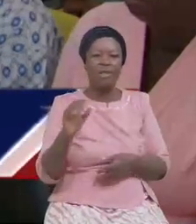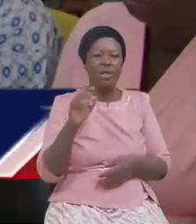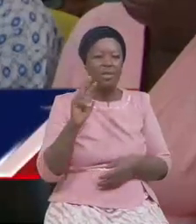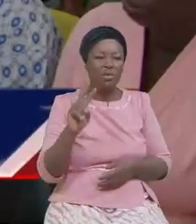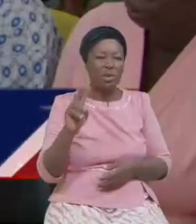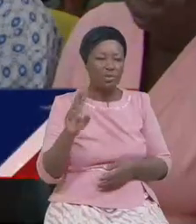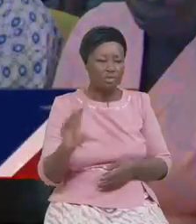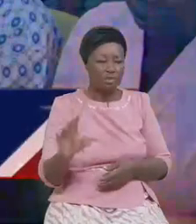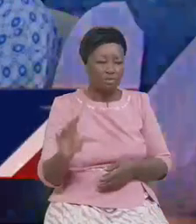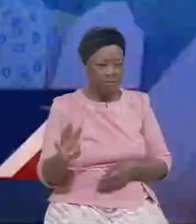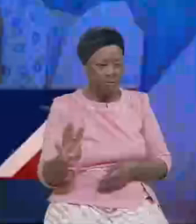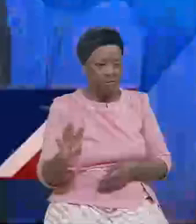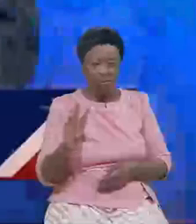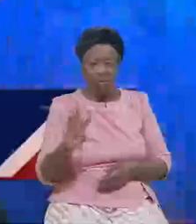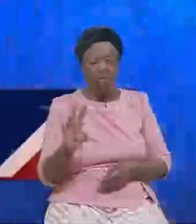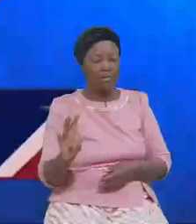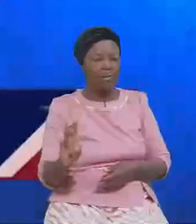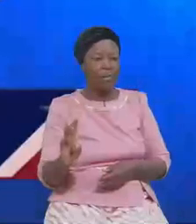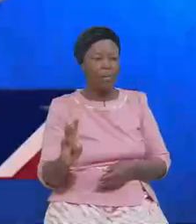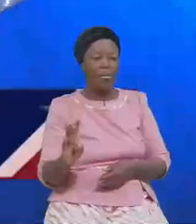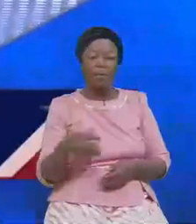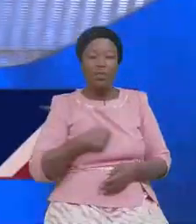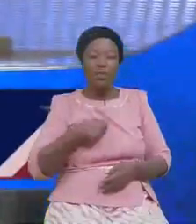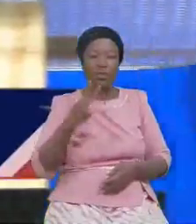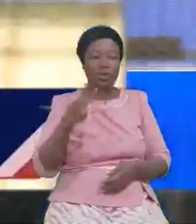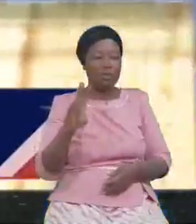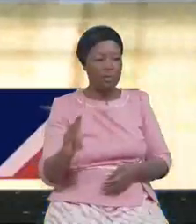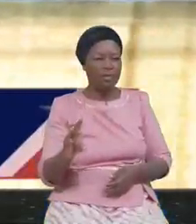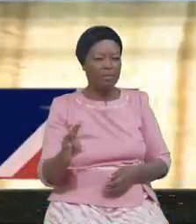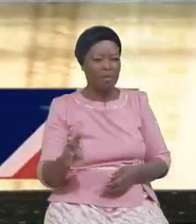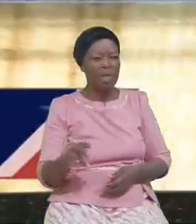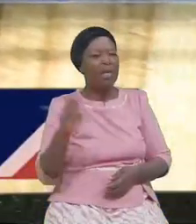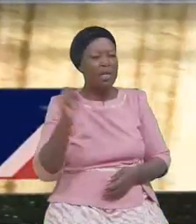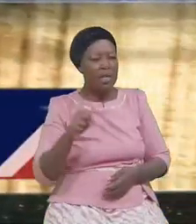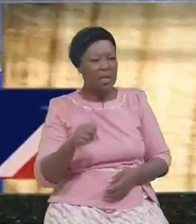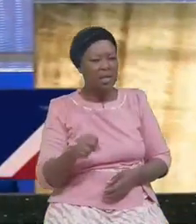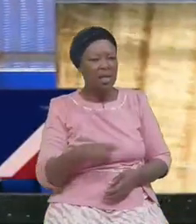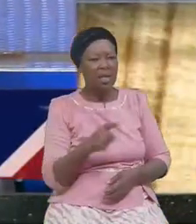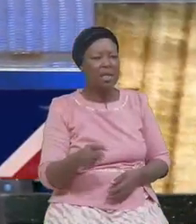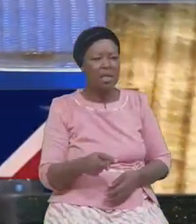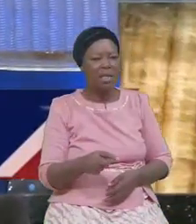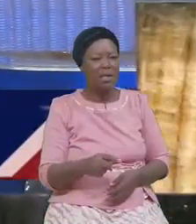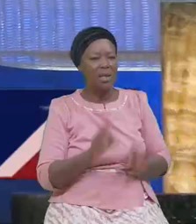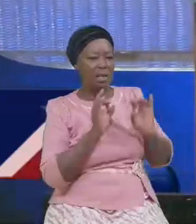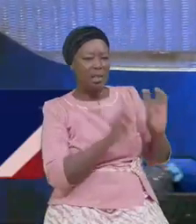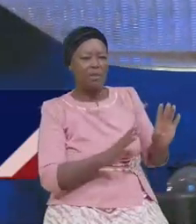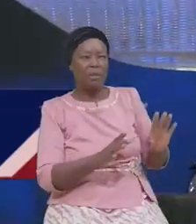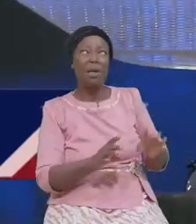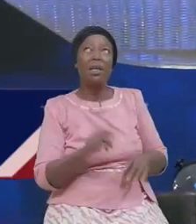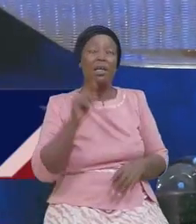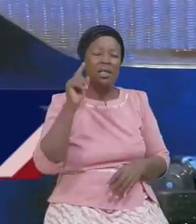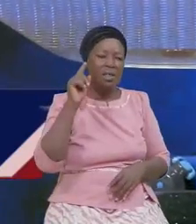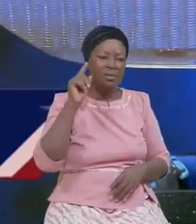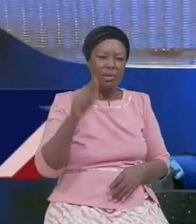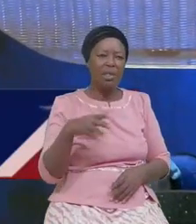24. Il dit, il méprisait le pays des délices. Il ne crut pas la parole de l'Éternel.